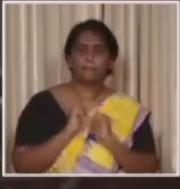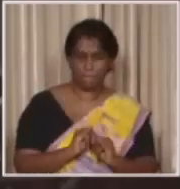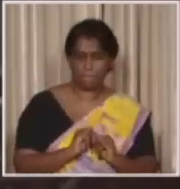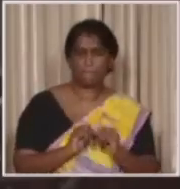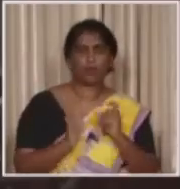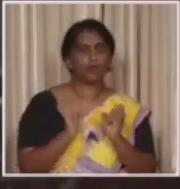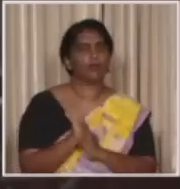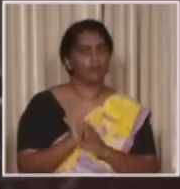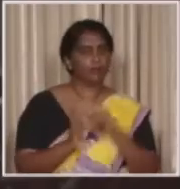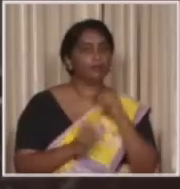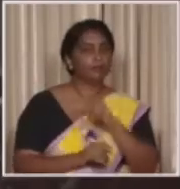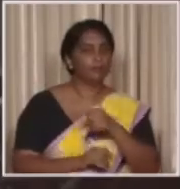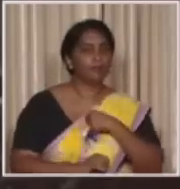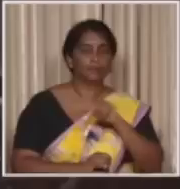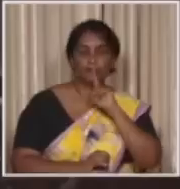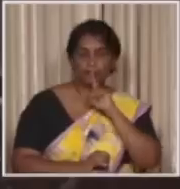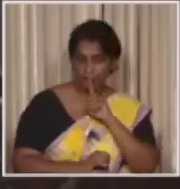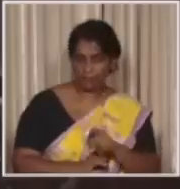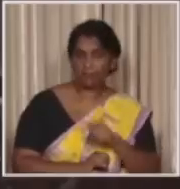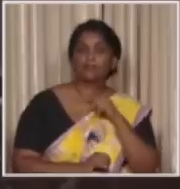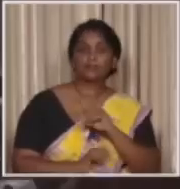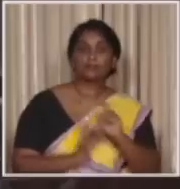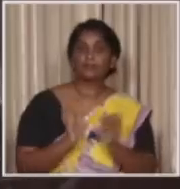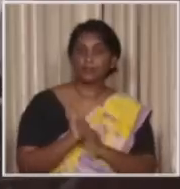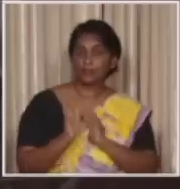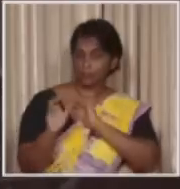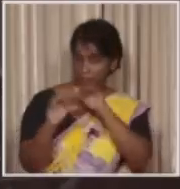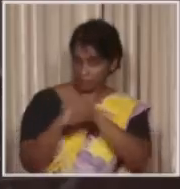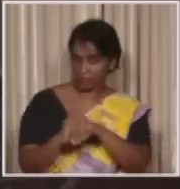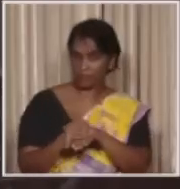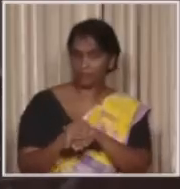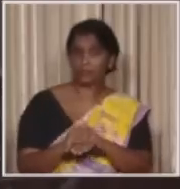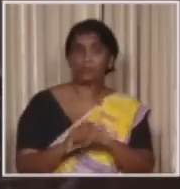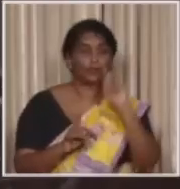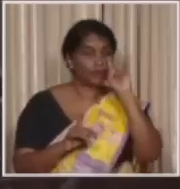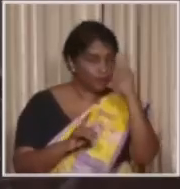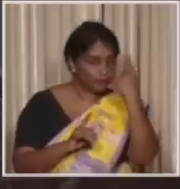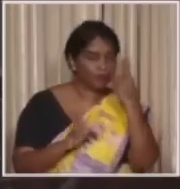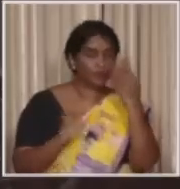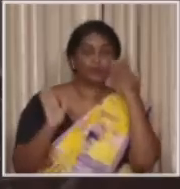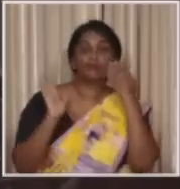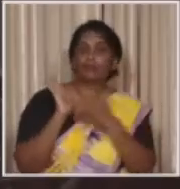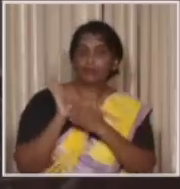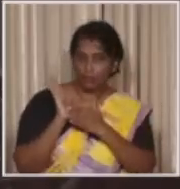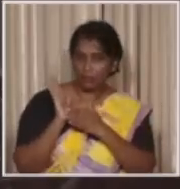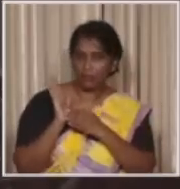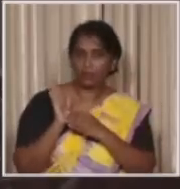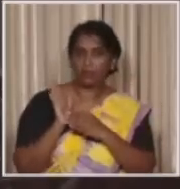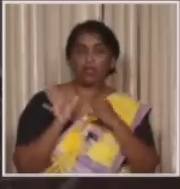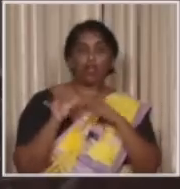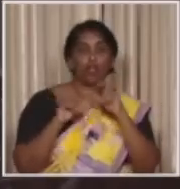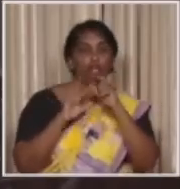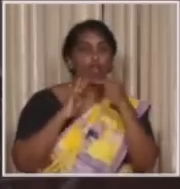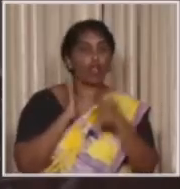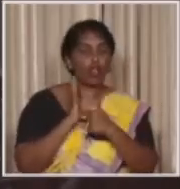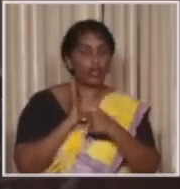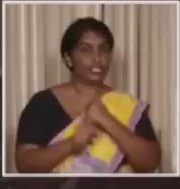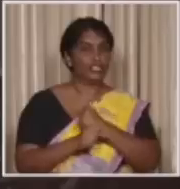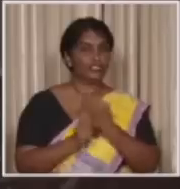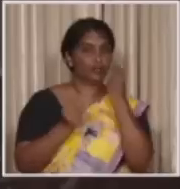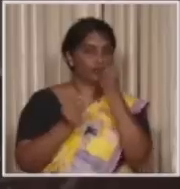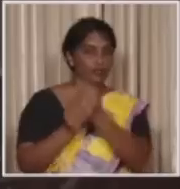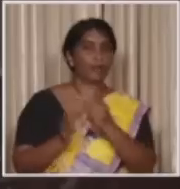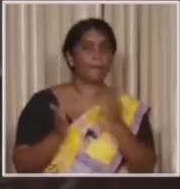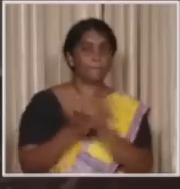වගේ කොමිටුවකට. ඒ නිසා මම යෝජනා කරනවා ඒ කොමිටුව ඉඳ ගන්නවා නම් පළවෙනි සබ්මිෂන් එක විදියට ඔල්ට ජෙනරල් ඉදිරිපත් කරපු